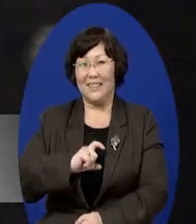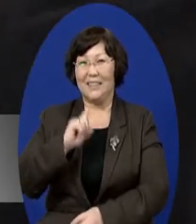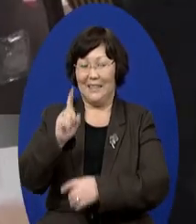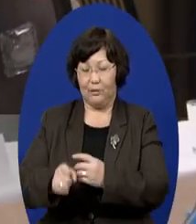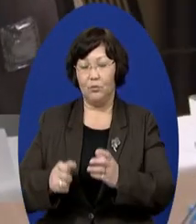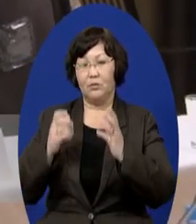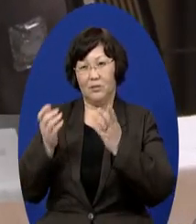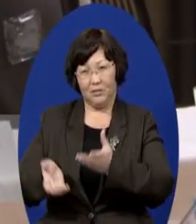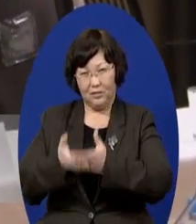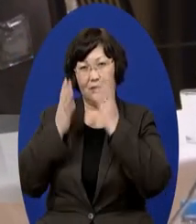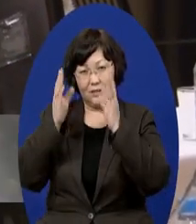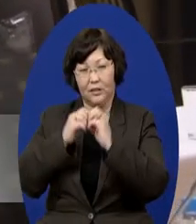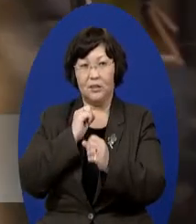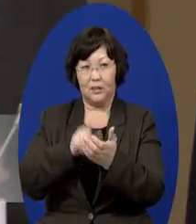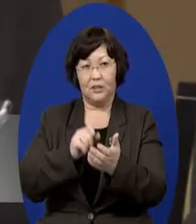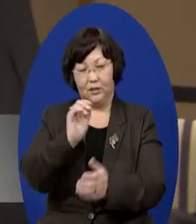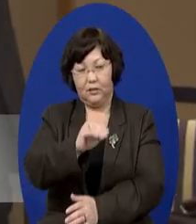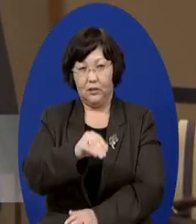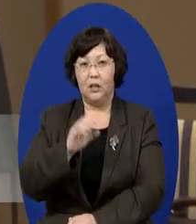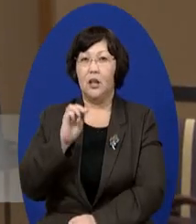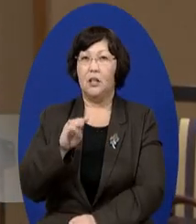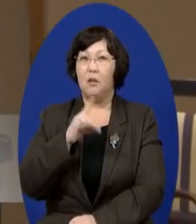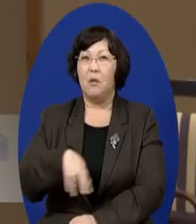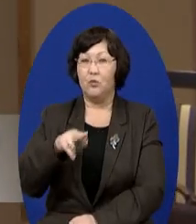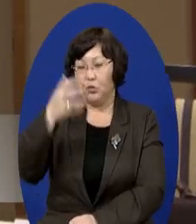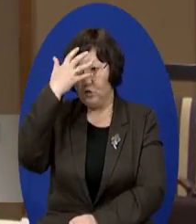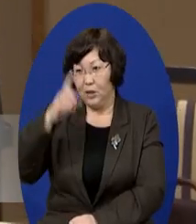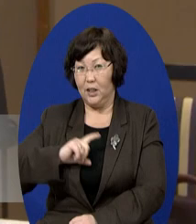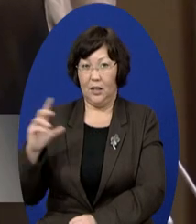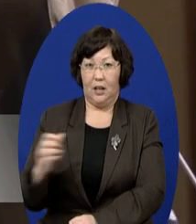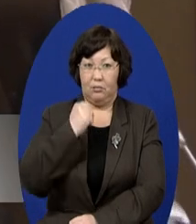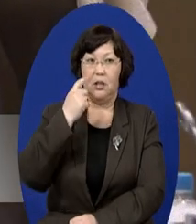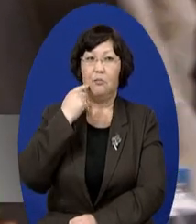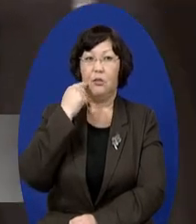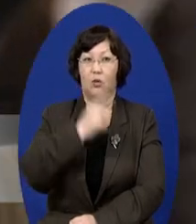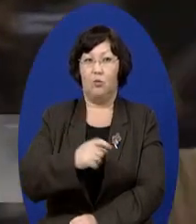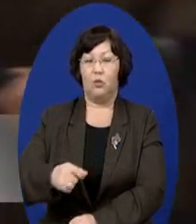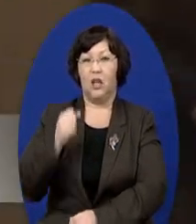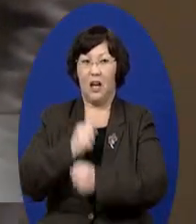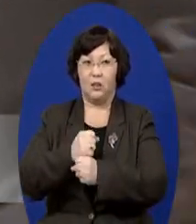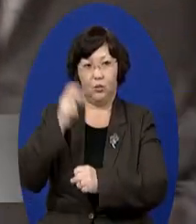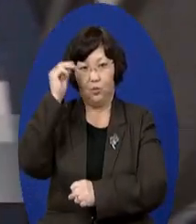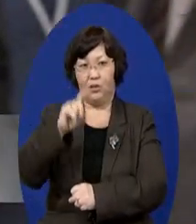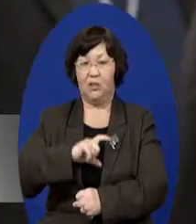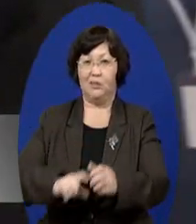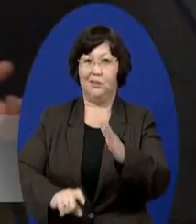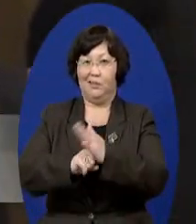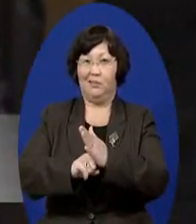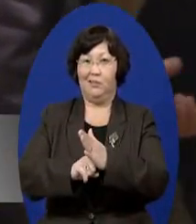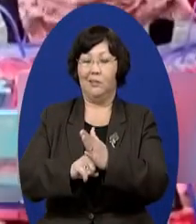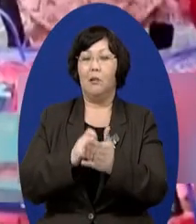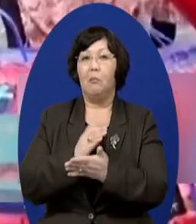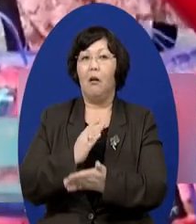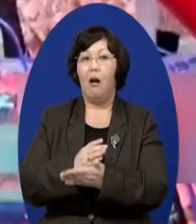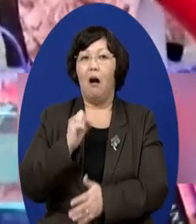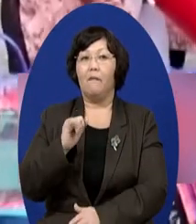шаардах төлөвтэй байна. Учир нь талибанчууд засгийн эрхийг гартаа авснаас хойш эмэгтэйчүүдийг ажиллаж сурах эрхийг нь хязгаарлаад байгаа юм.